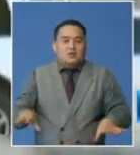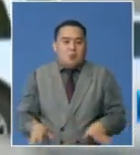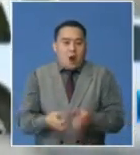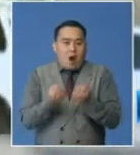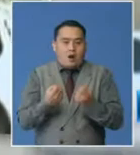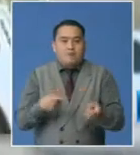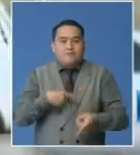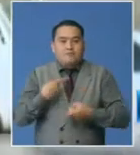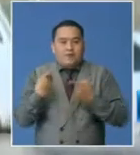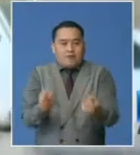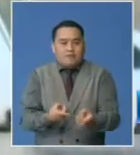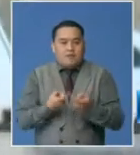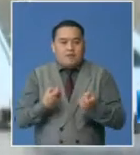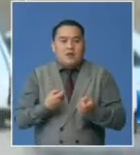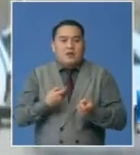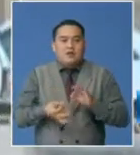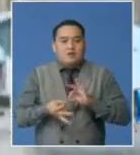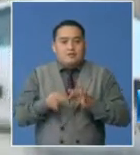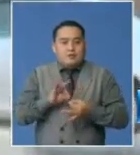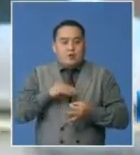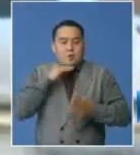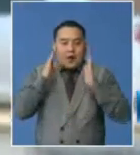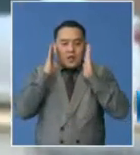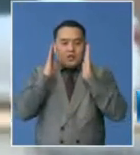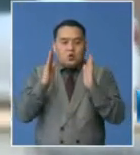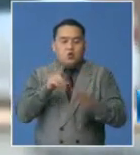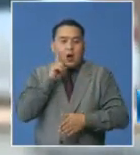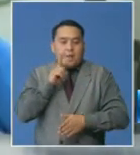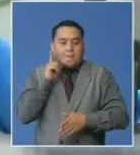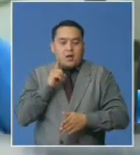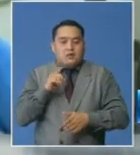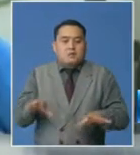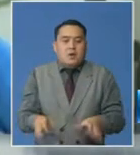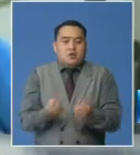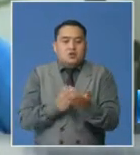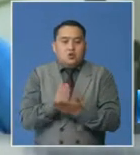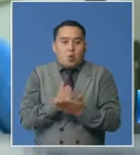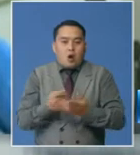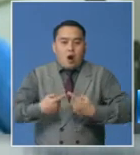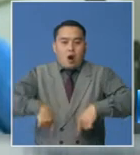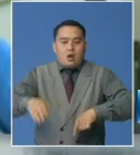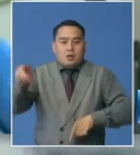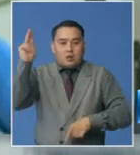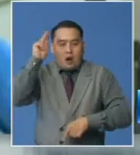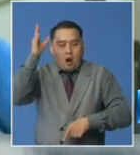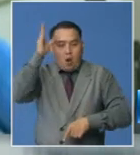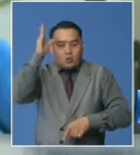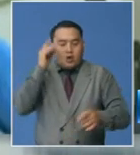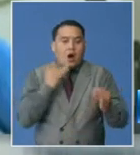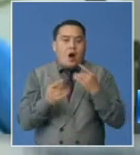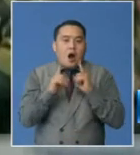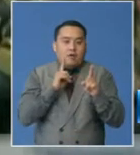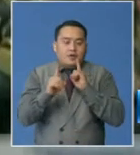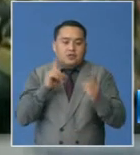привлекают внимание молодежи к своей нелегкой профессии. Для этого департамент ПЧС организовал научно-практическую конференцию.